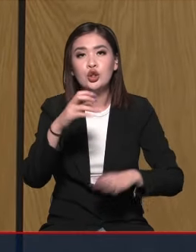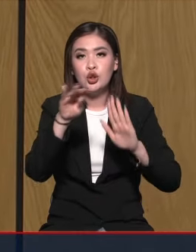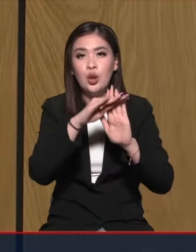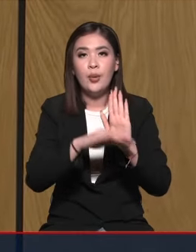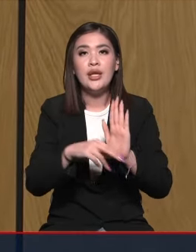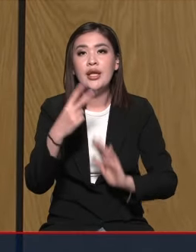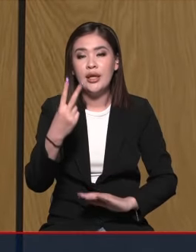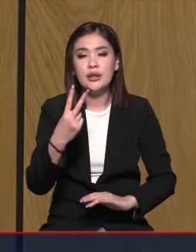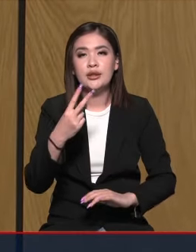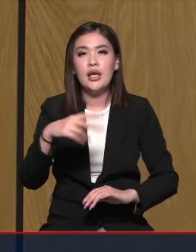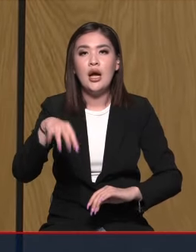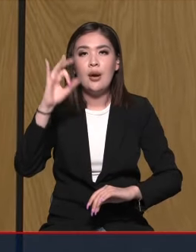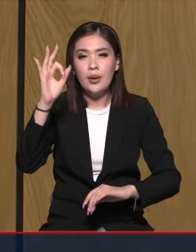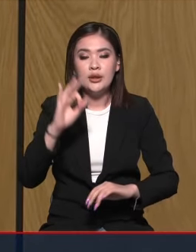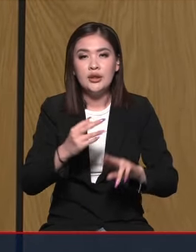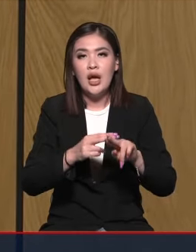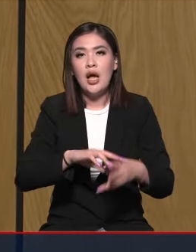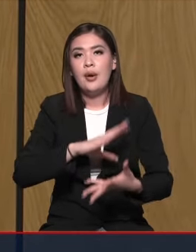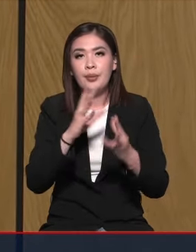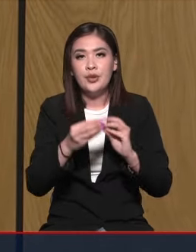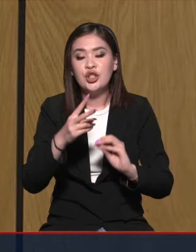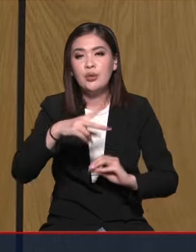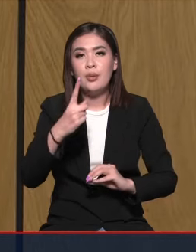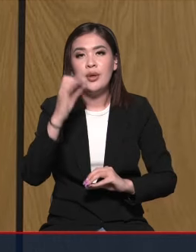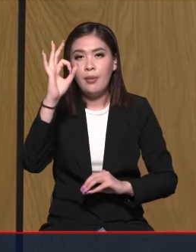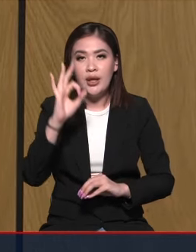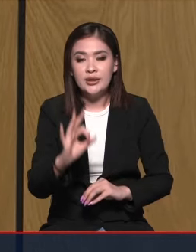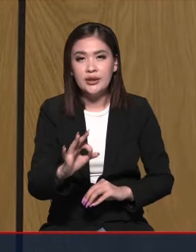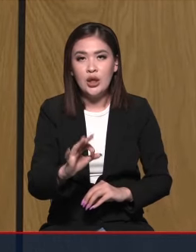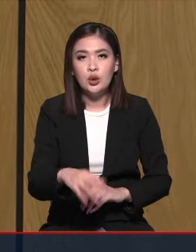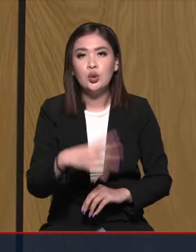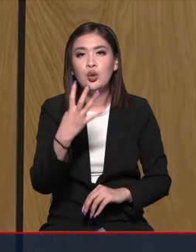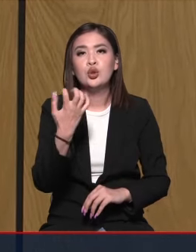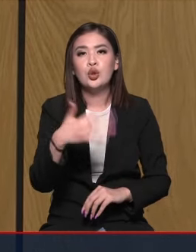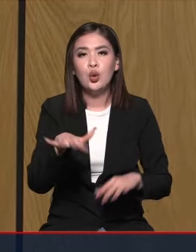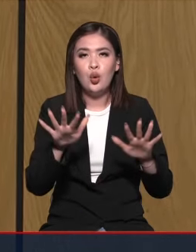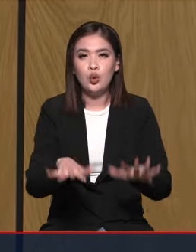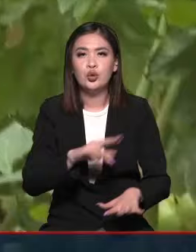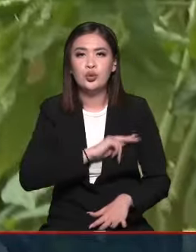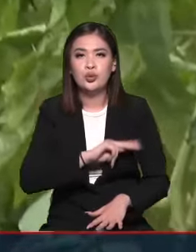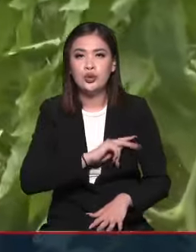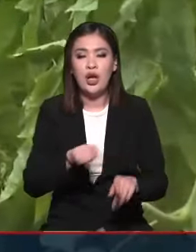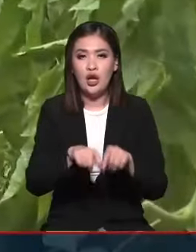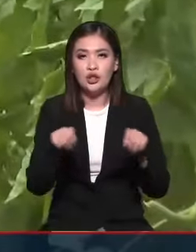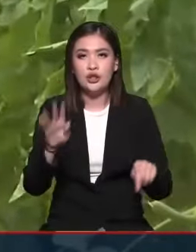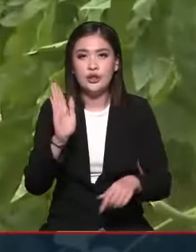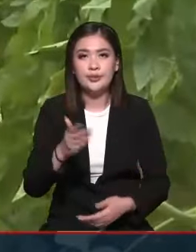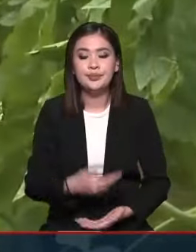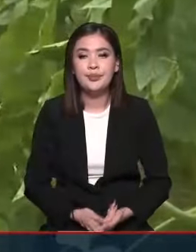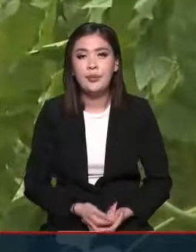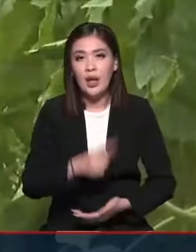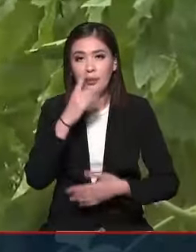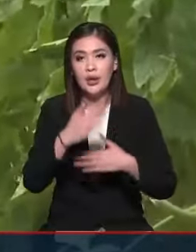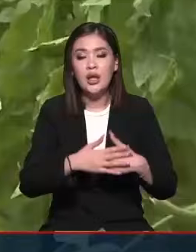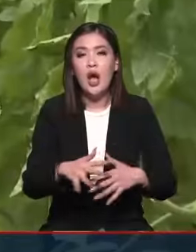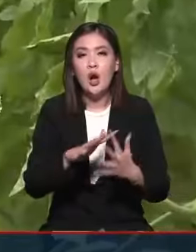2,3 миллиард теңге, немесе жалпы бөлінген қаржының 21%, 450 жұмыс орны ашылады деп отырмыз. Биыл ауыл аманаты